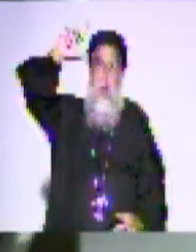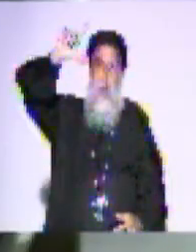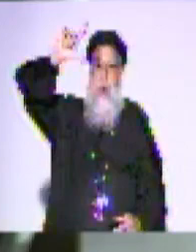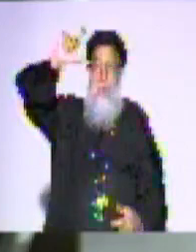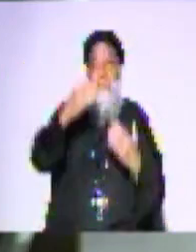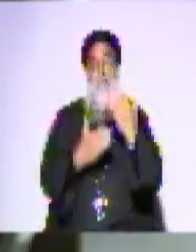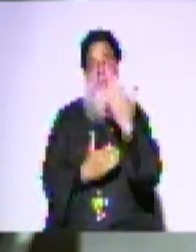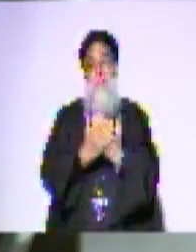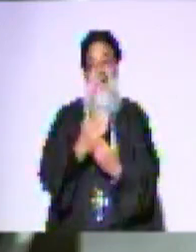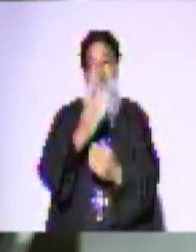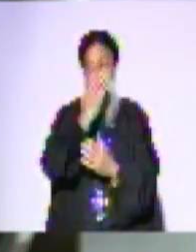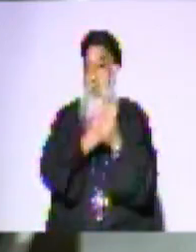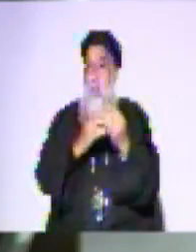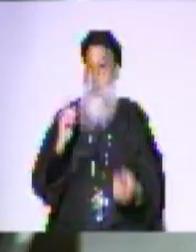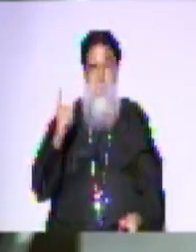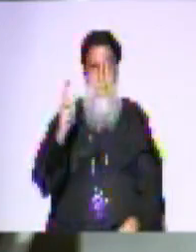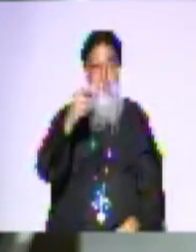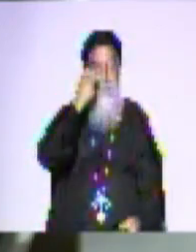الجديدة.